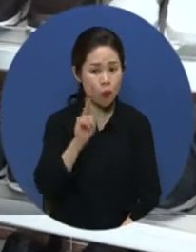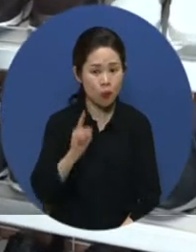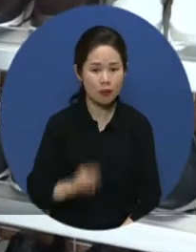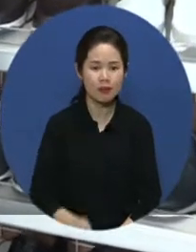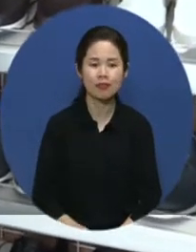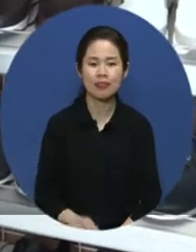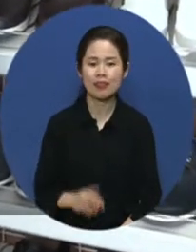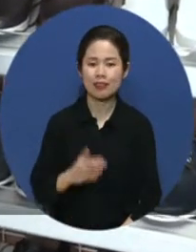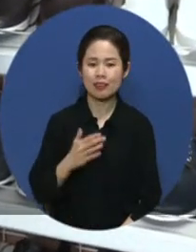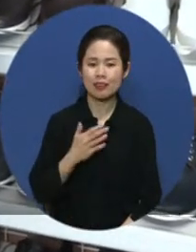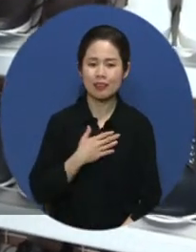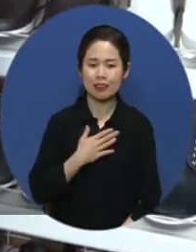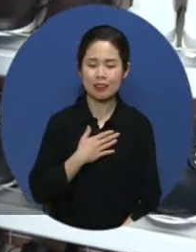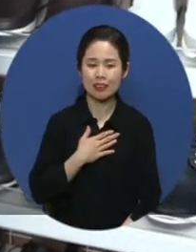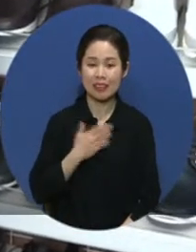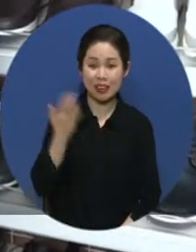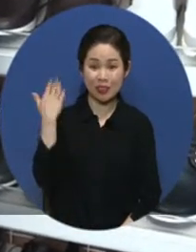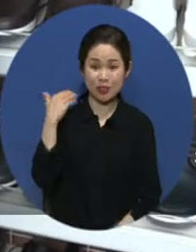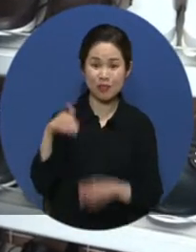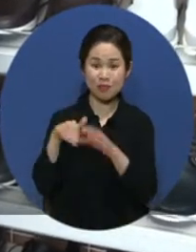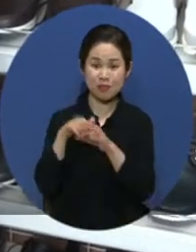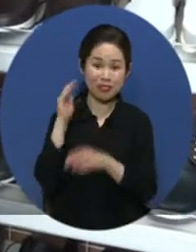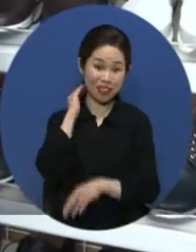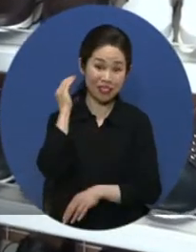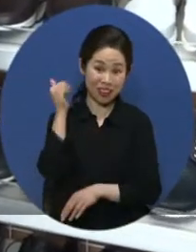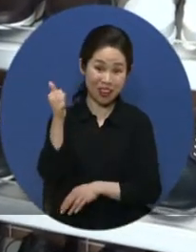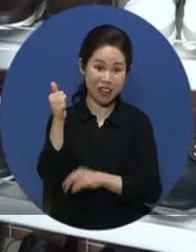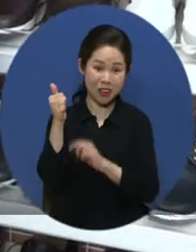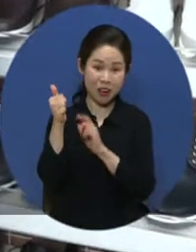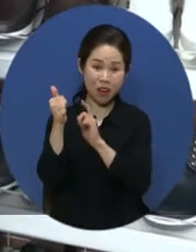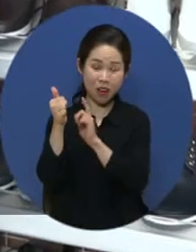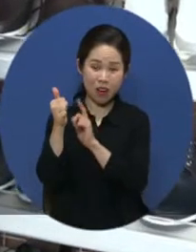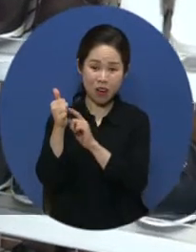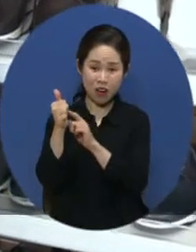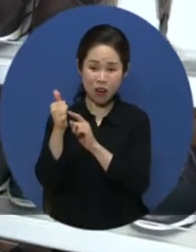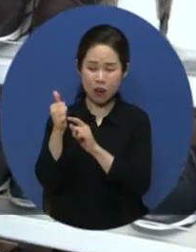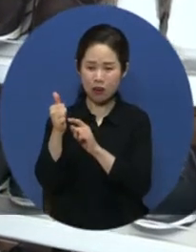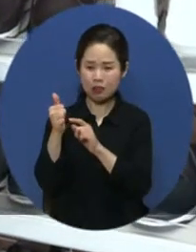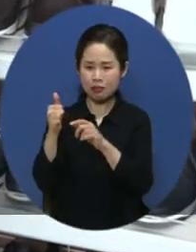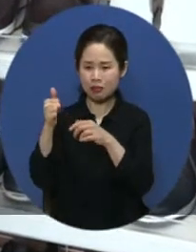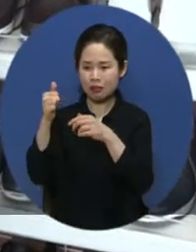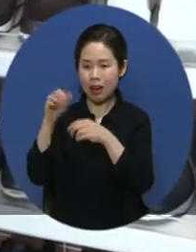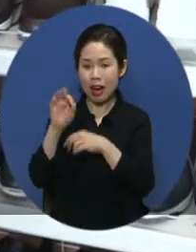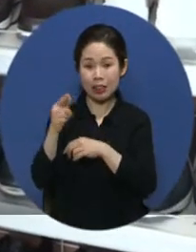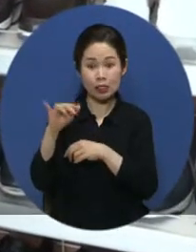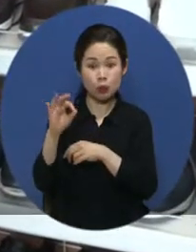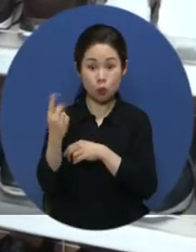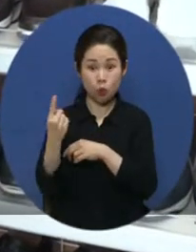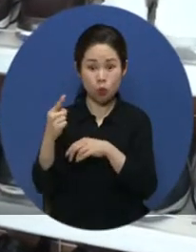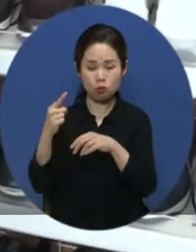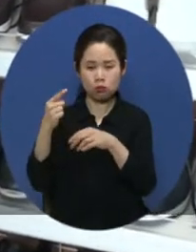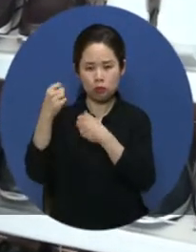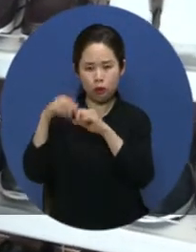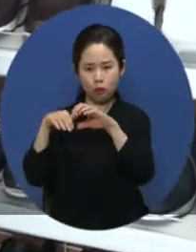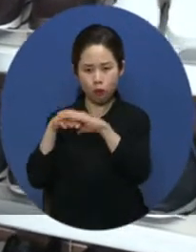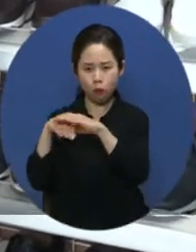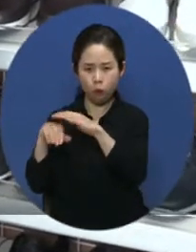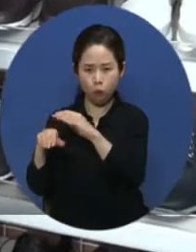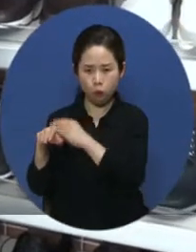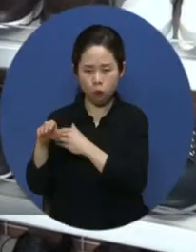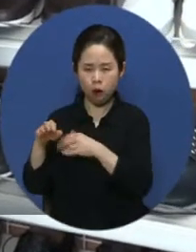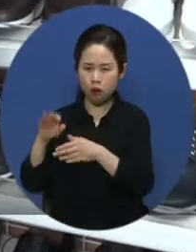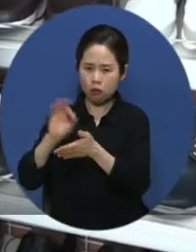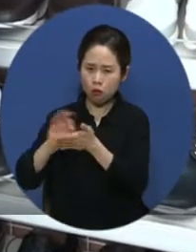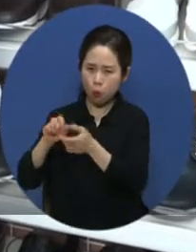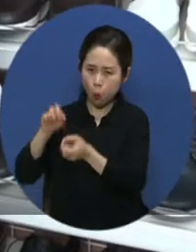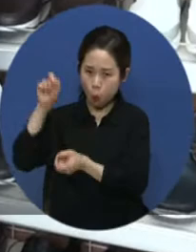같은 경우는 처음에 문재인 대통령이 신발을 되게 오래 신으셨다는 인터뷰를 봤어요. 그래서 아, 신발을